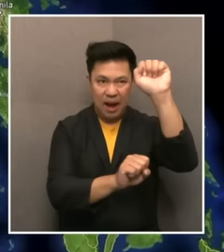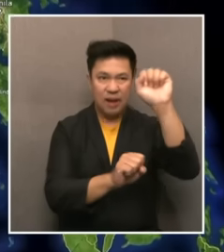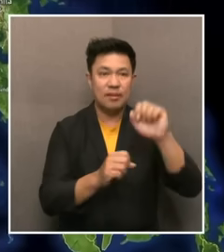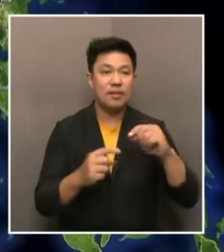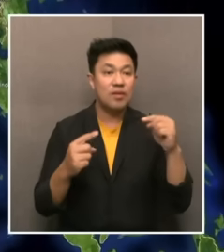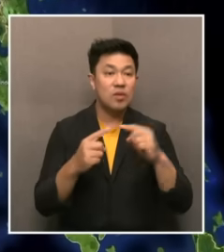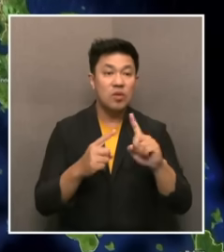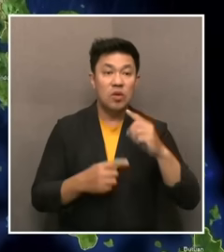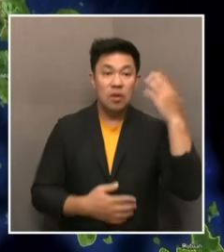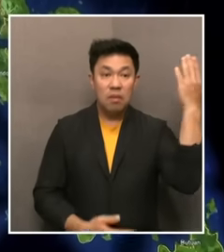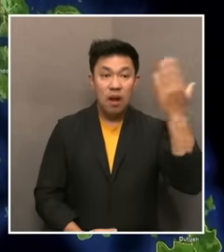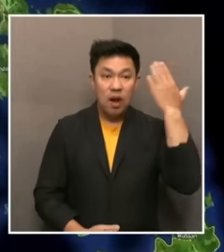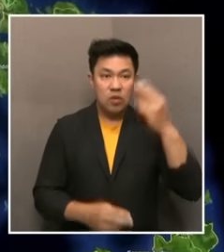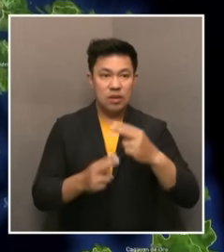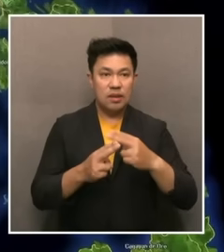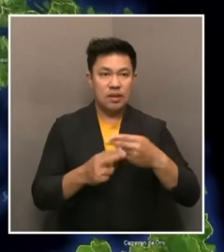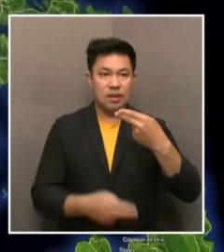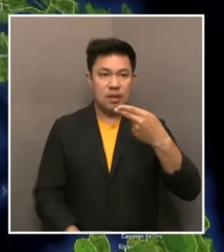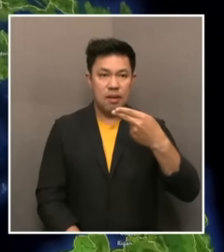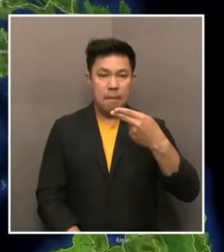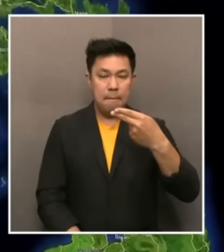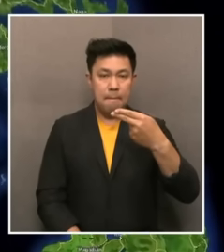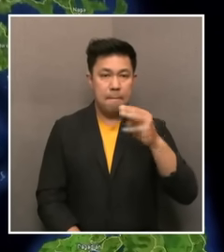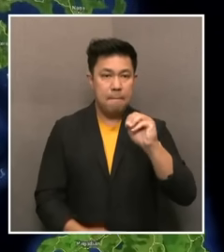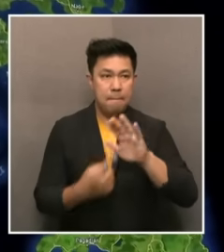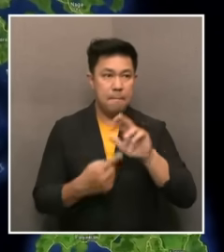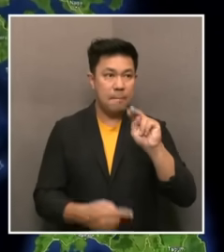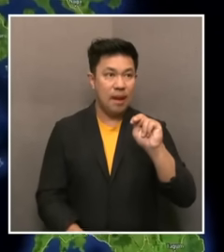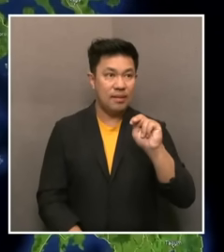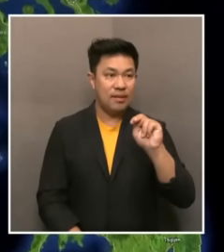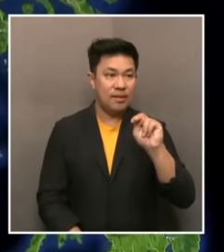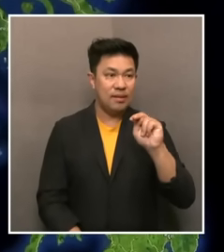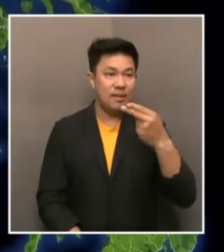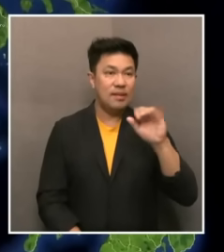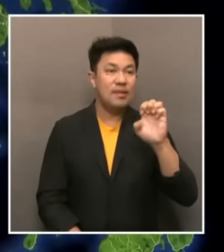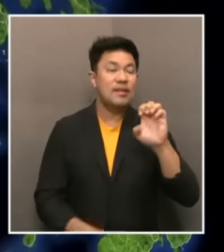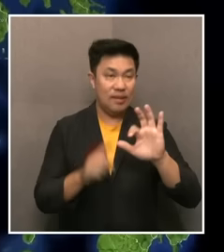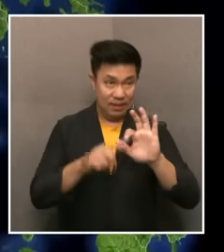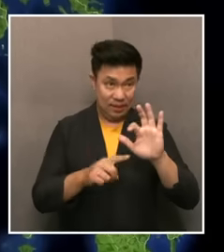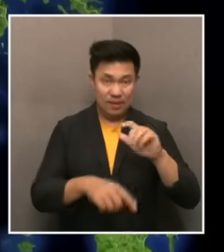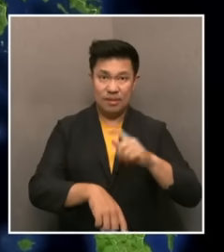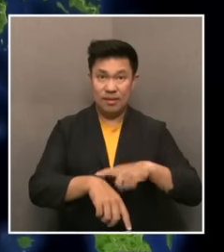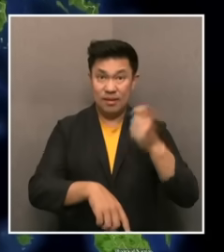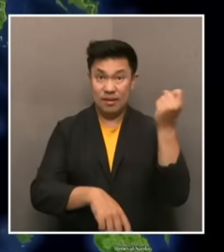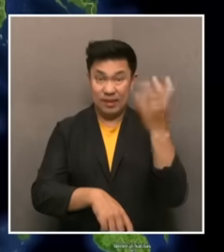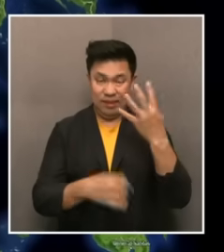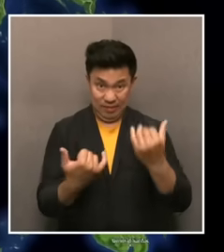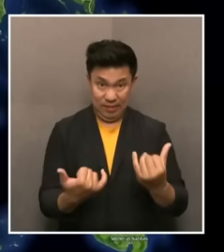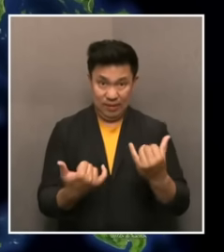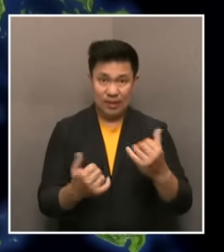พายุหมานยี่ฉบับที่ 1ครับเมื่อเวลา 4:00นของวันนี้นะครับวันที่ 18พฤศจิกายน